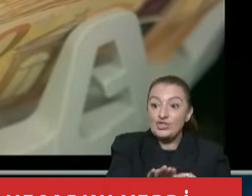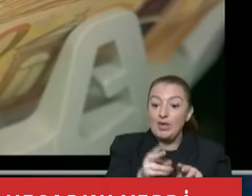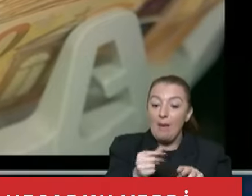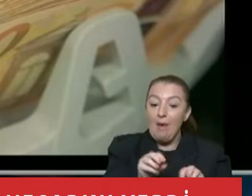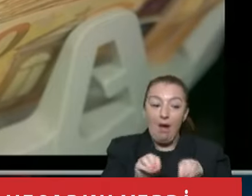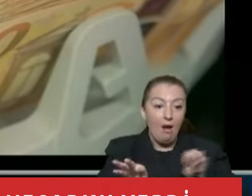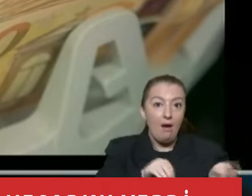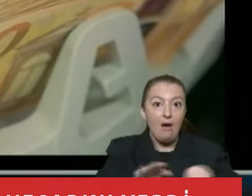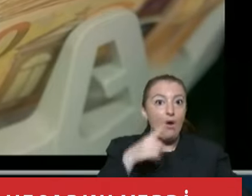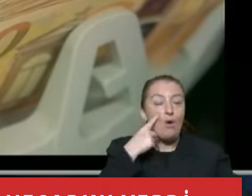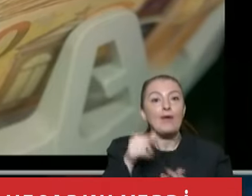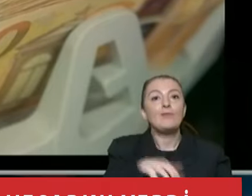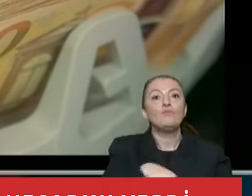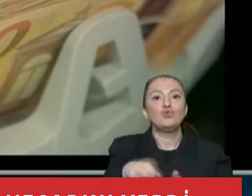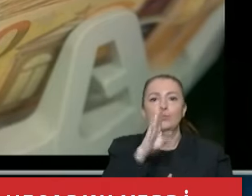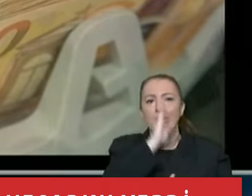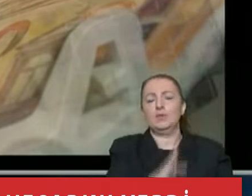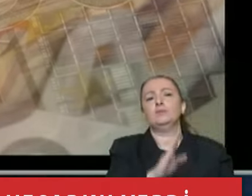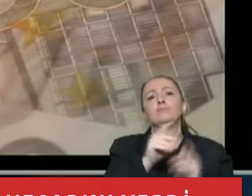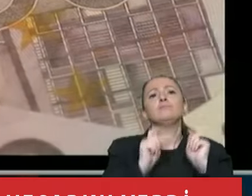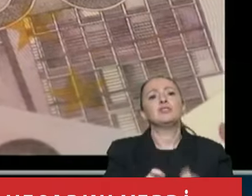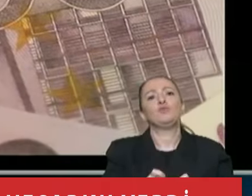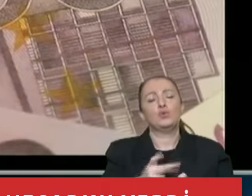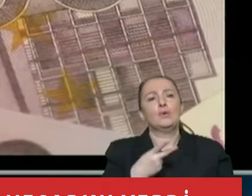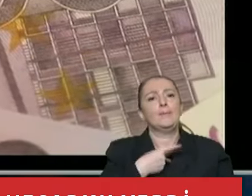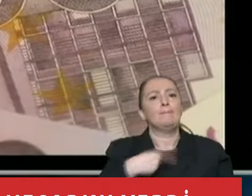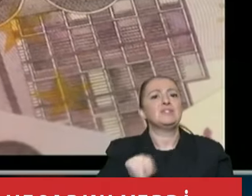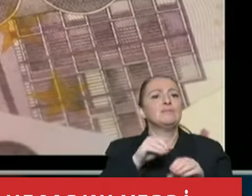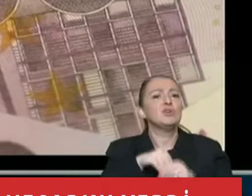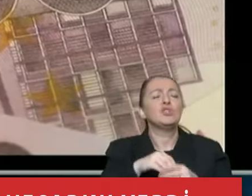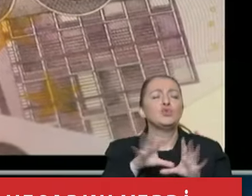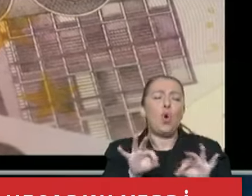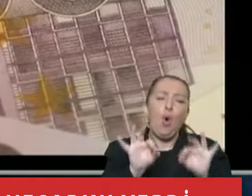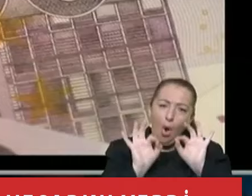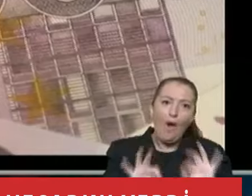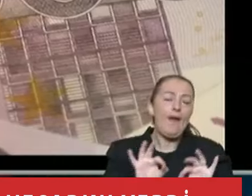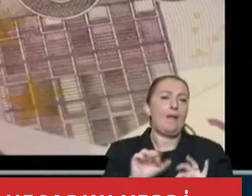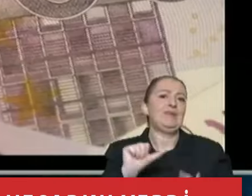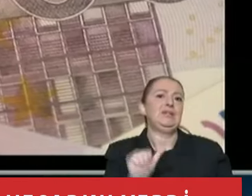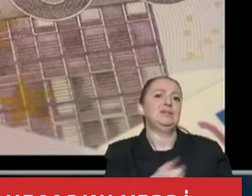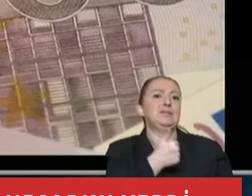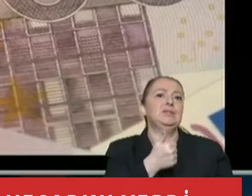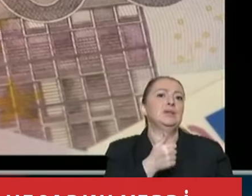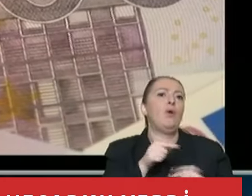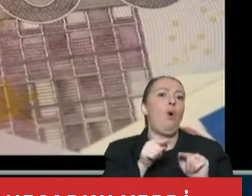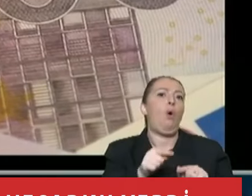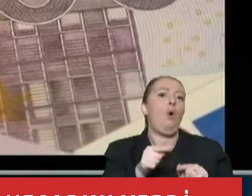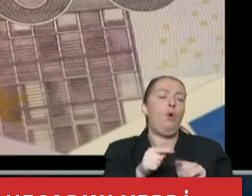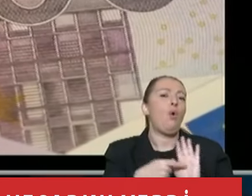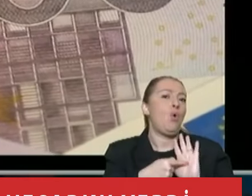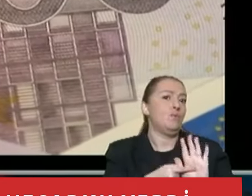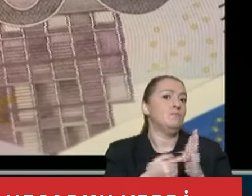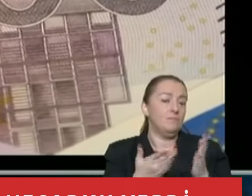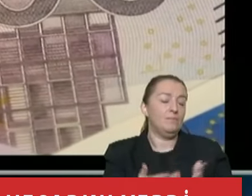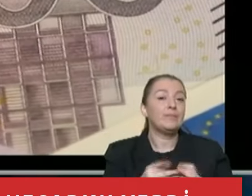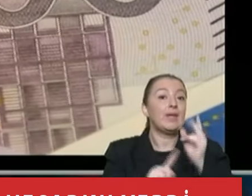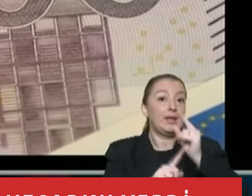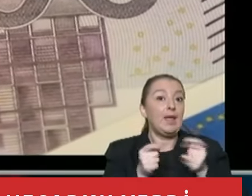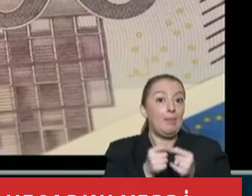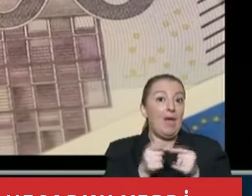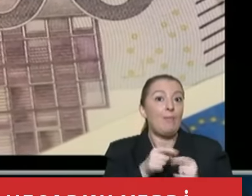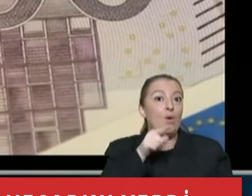bütçe disiplinim bizim için önemli bir kalite göstergesidir demiştik İBB Bu anlayış